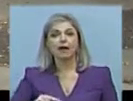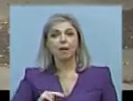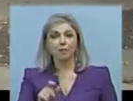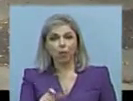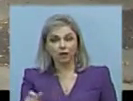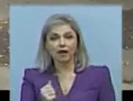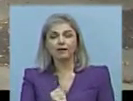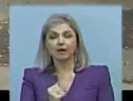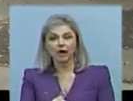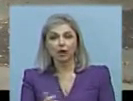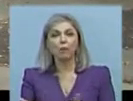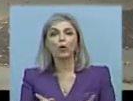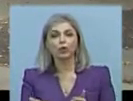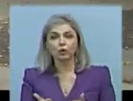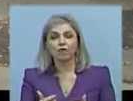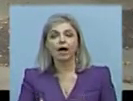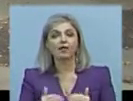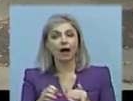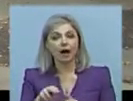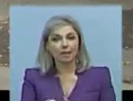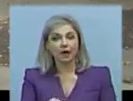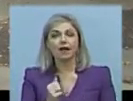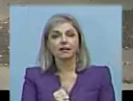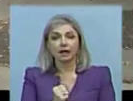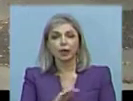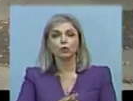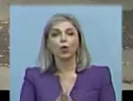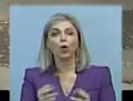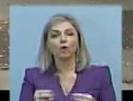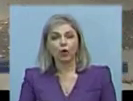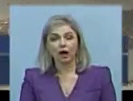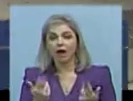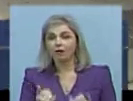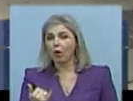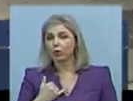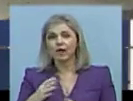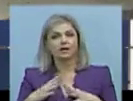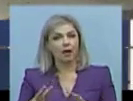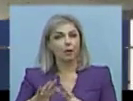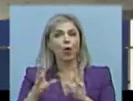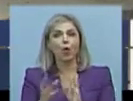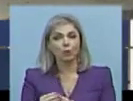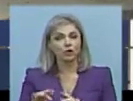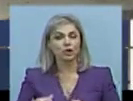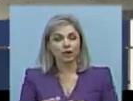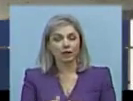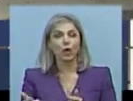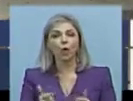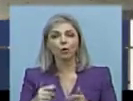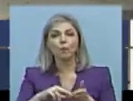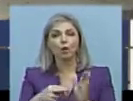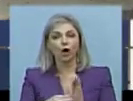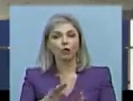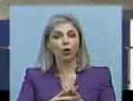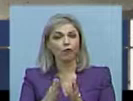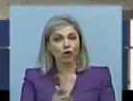Зараз мої працівники проводять підготовчий етап, тобто готують договір. Так, у нас з ними не було ніяких взаємних справ. Готується проєкт договора. Договір